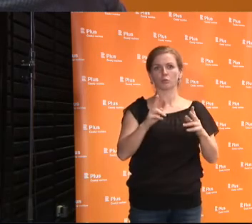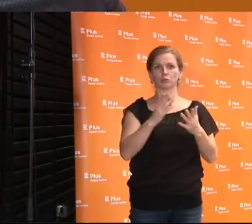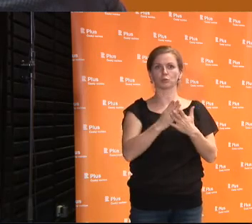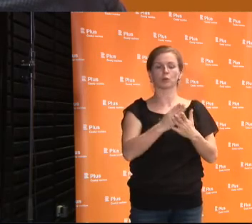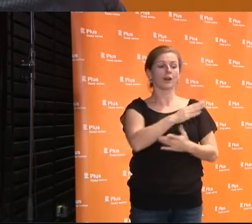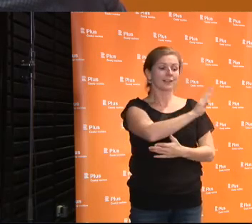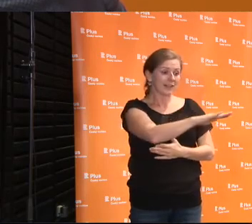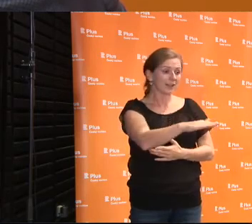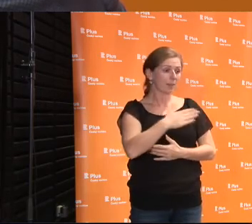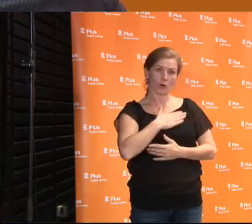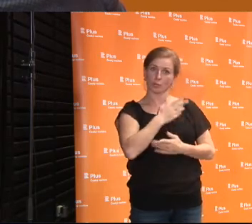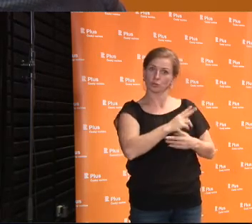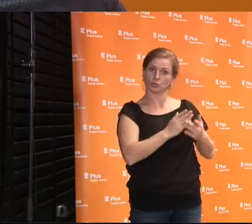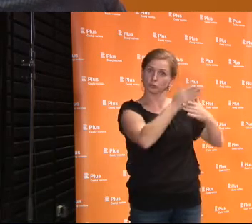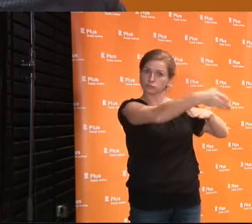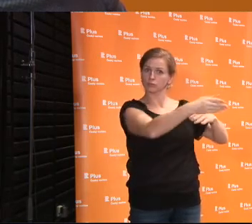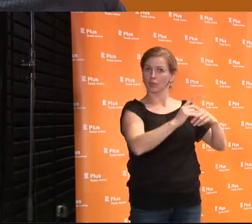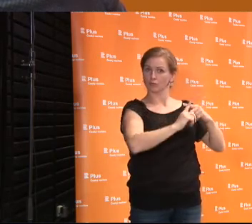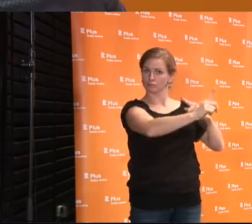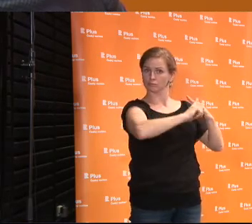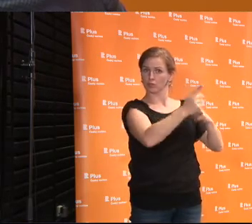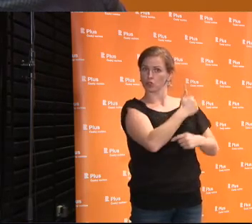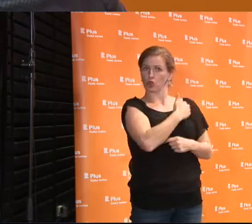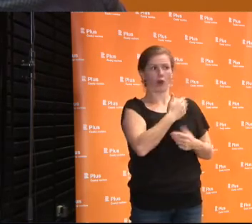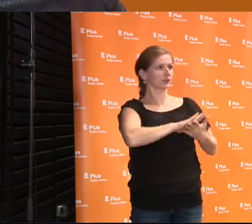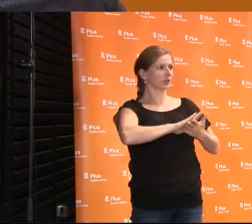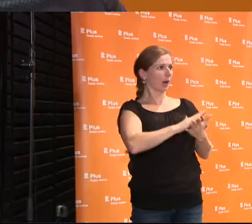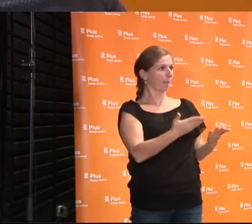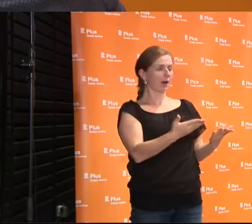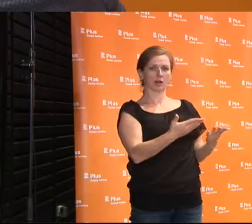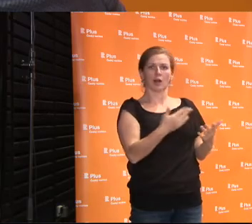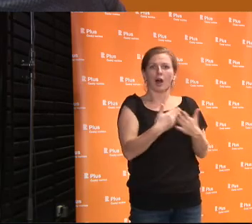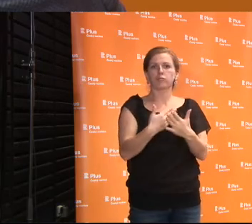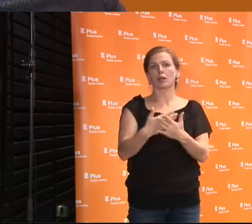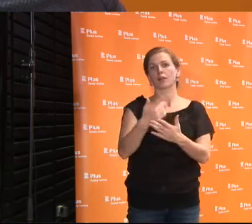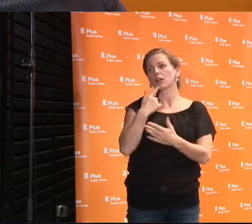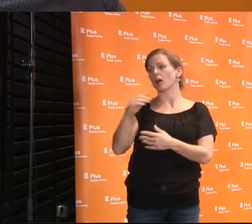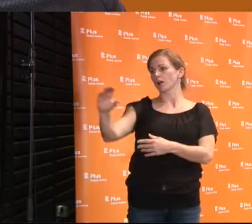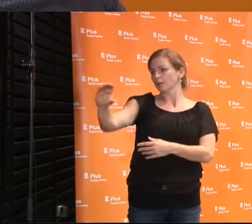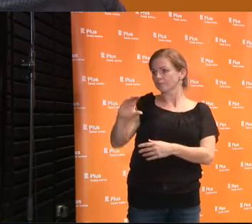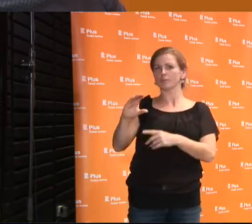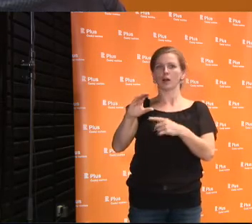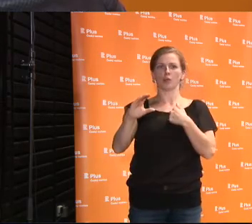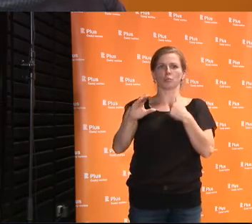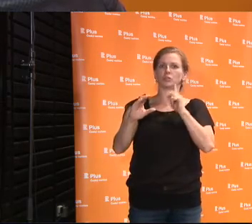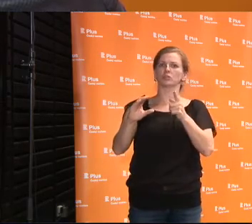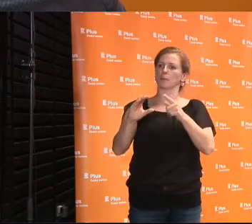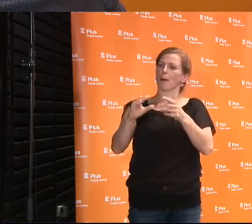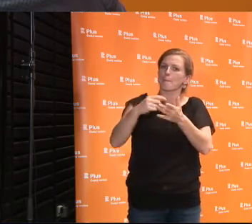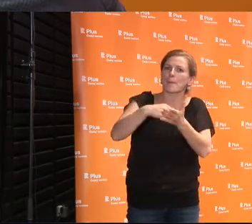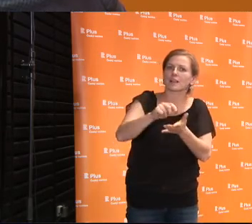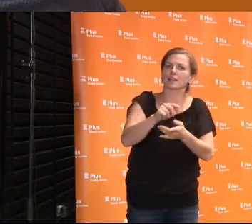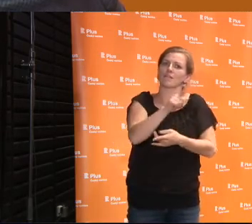své děti třeba ve školách. Jo? A stejným způsobem můžete dostat nějakou částku, kterou budete muset investovat do svého vlastního vzdělávání, protože to,